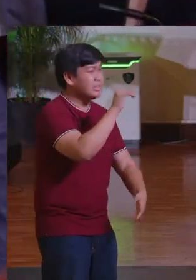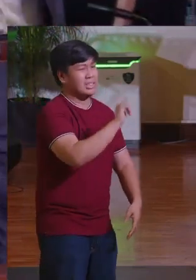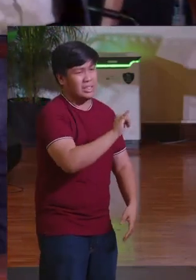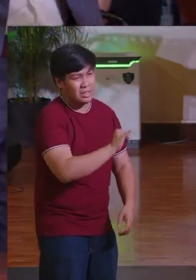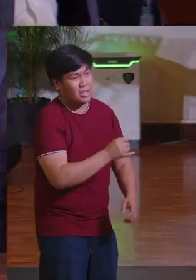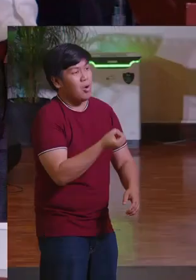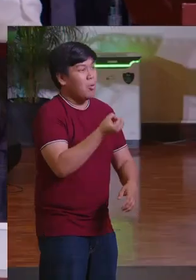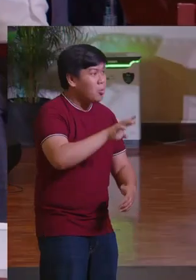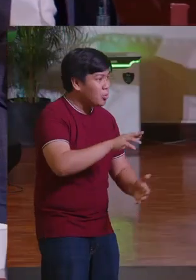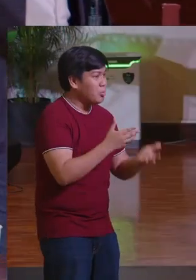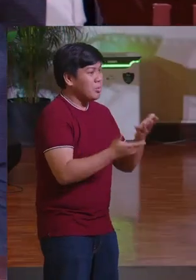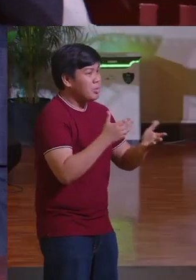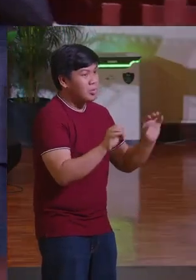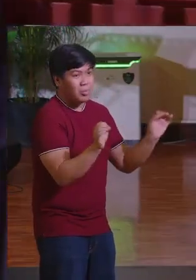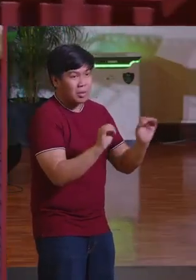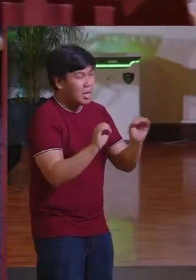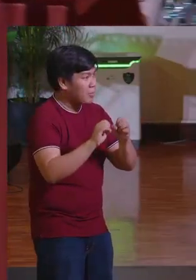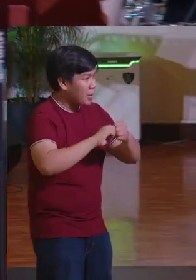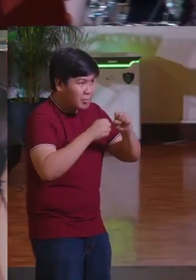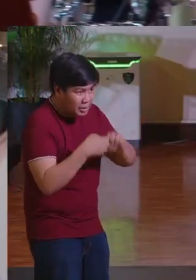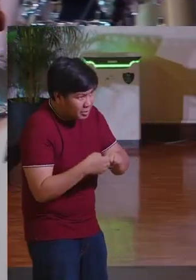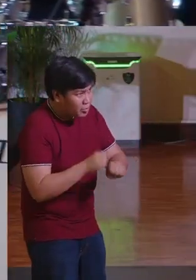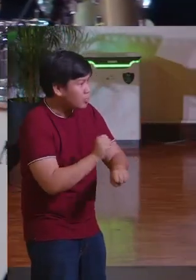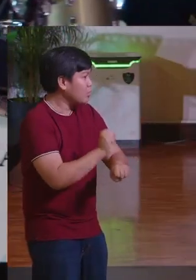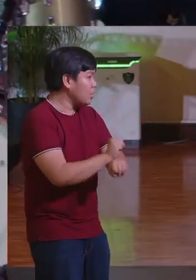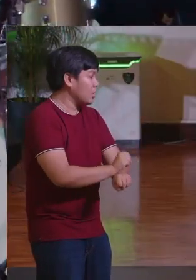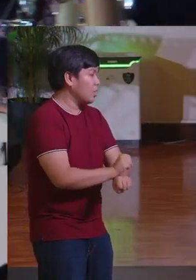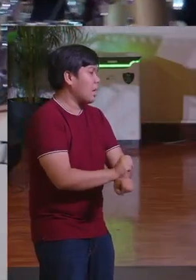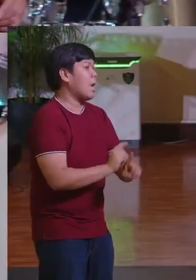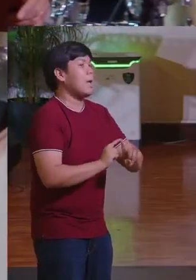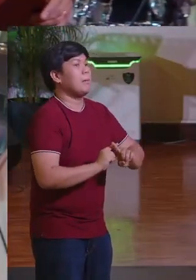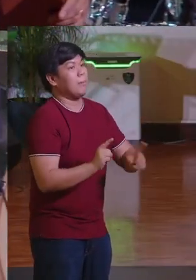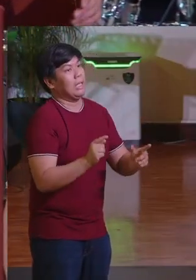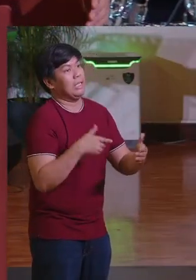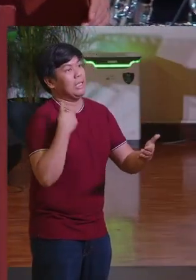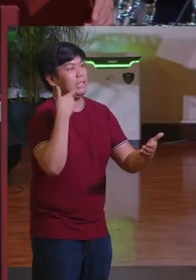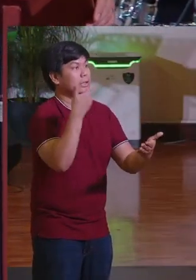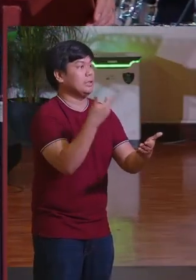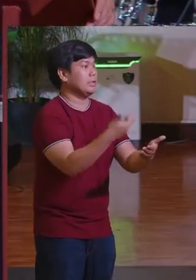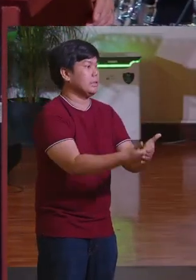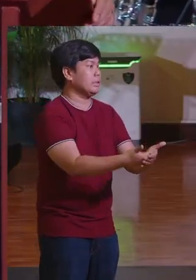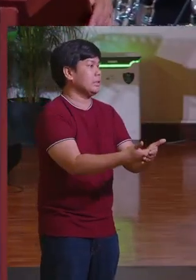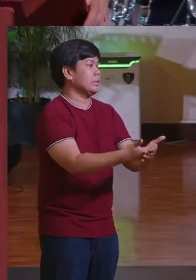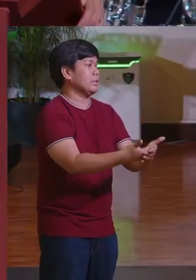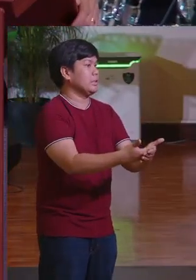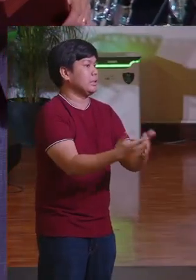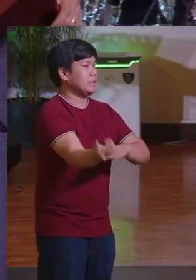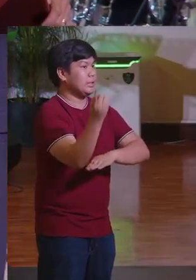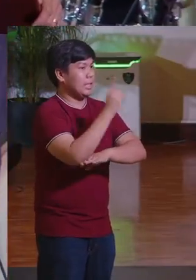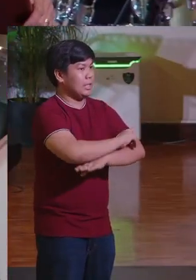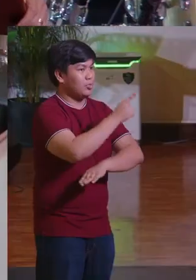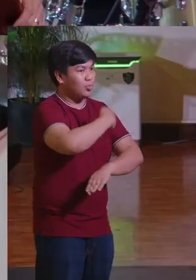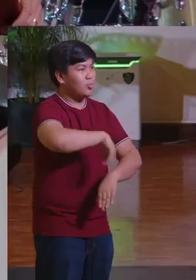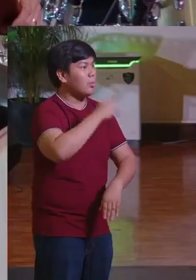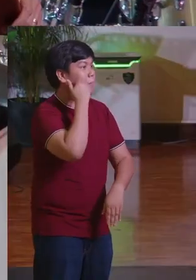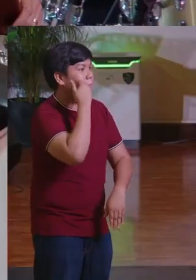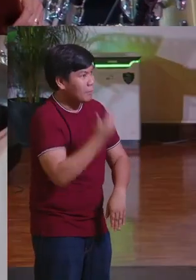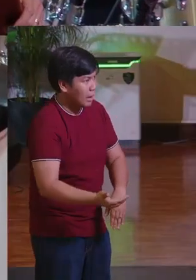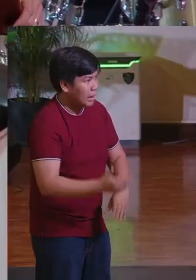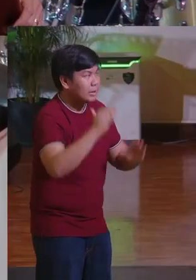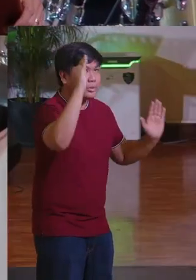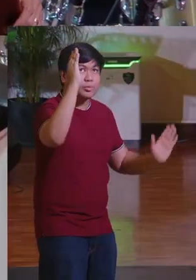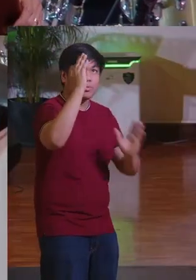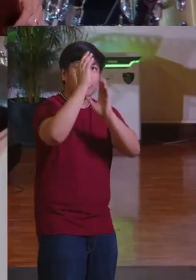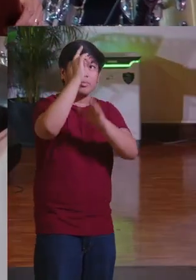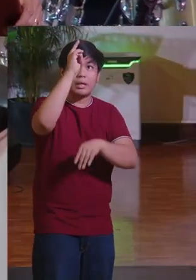Marami kang ayos naman, mukhang okay naman lahat. Pero kapatid, darating ang araw na lahat tayo haharap sa tunay na